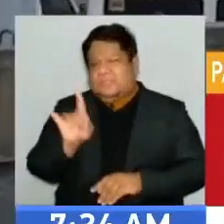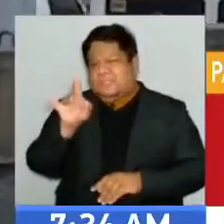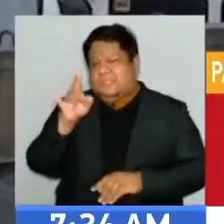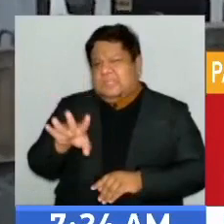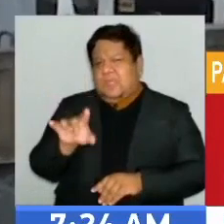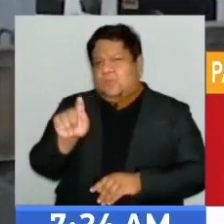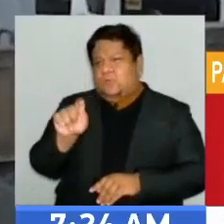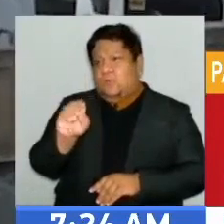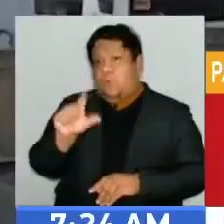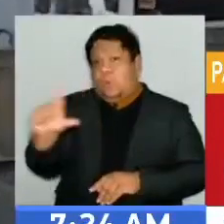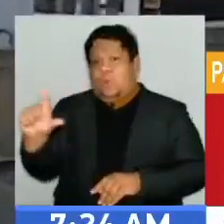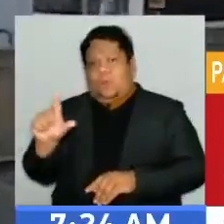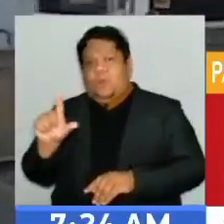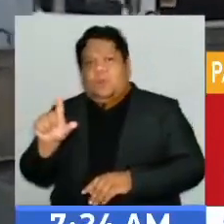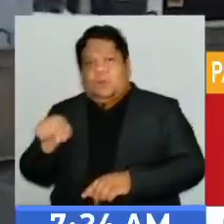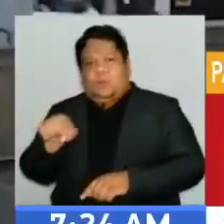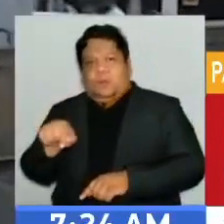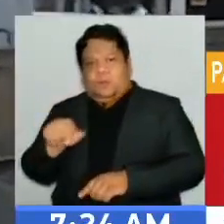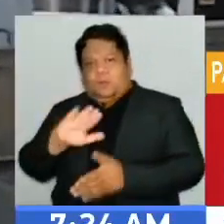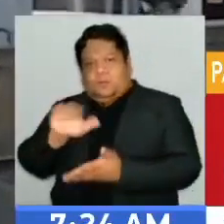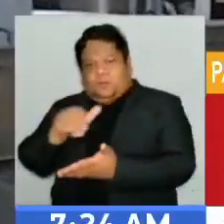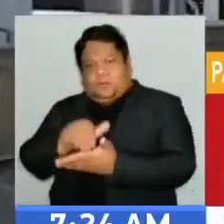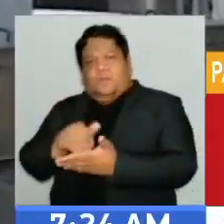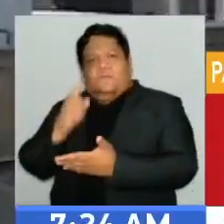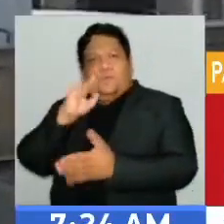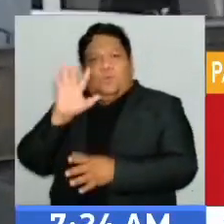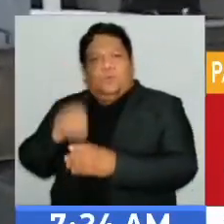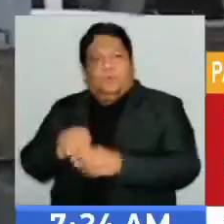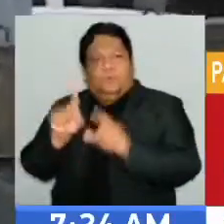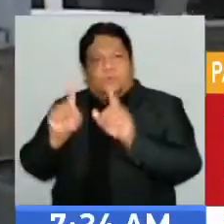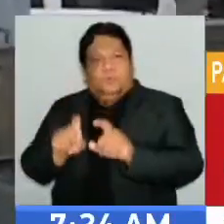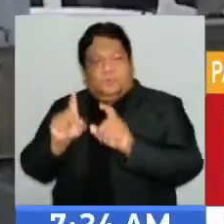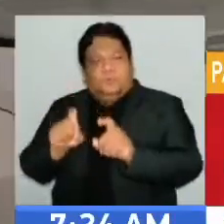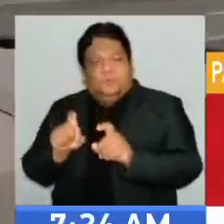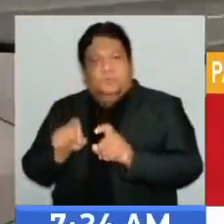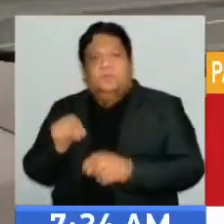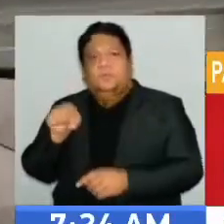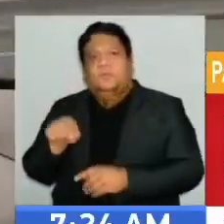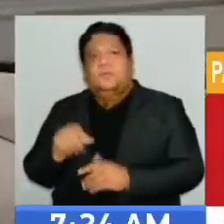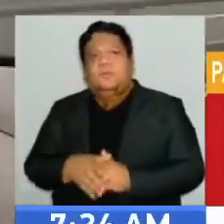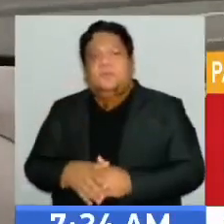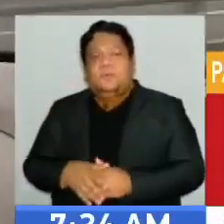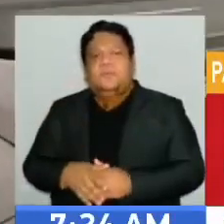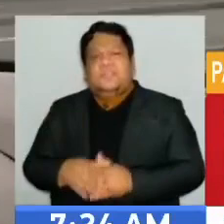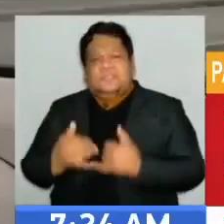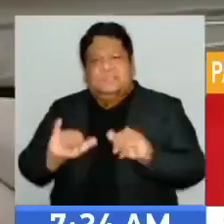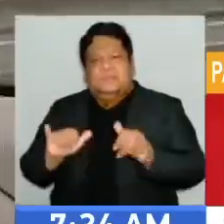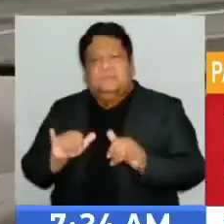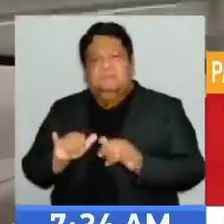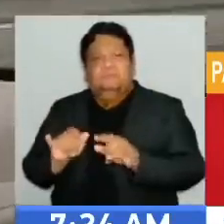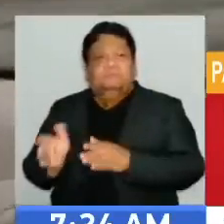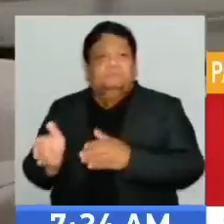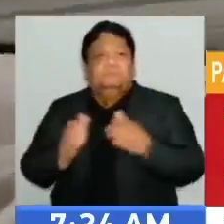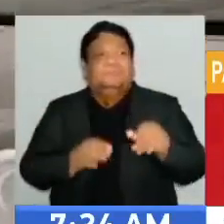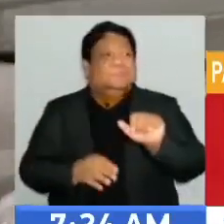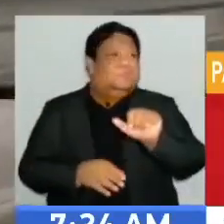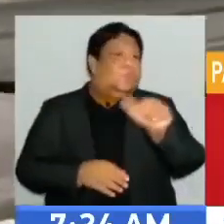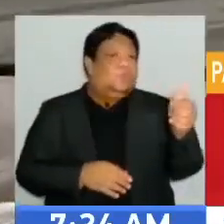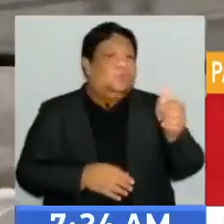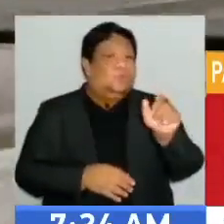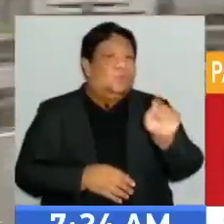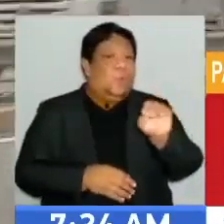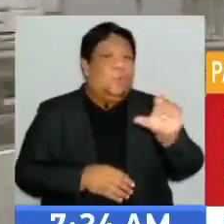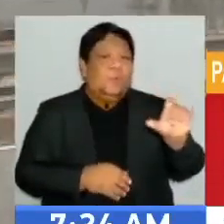At all of this, meron pa rin mong tatao. Doon sa non-participating toll plazas po, Ma'am